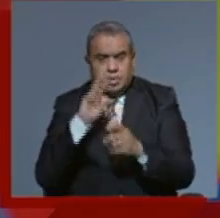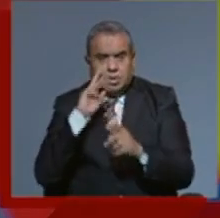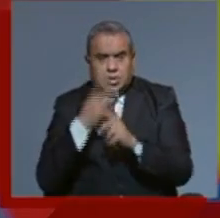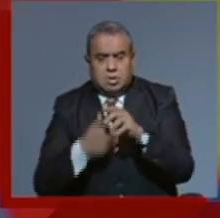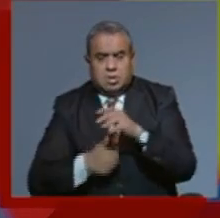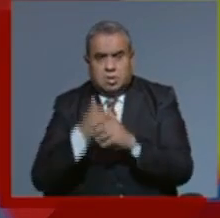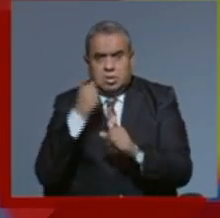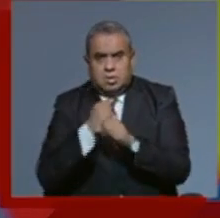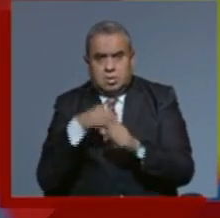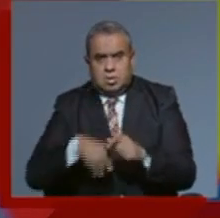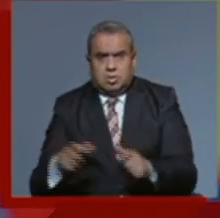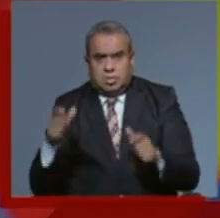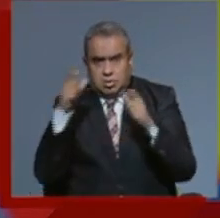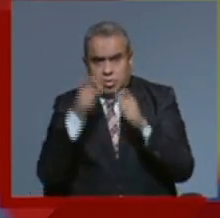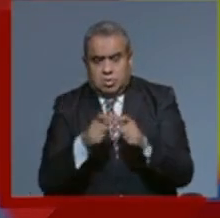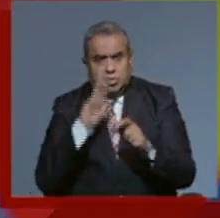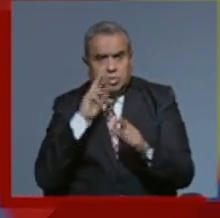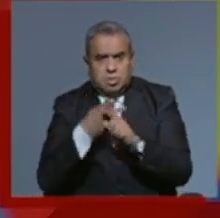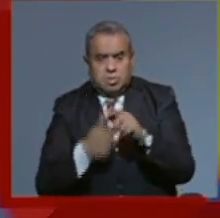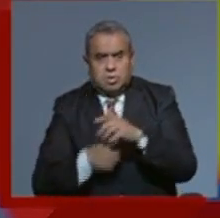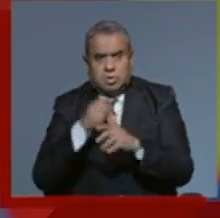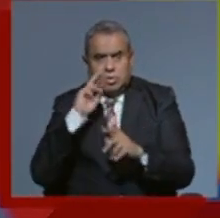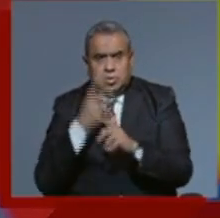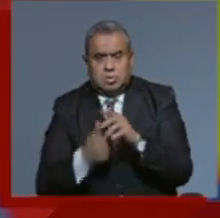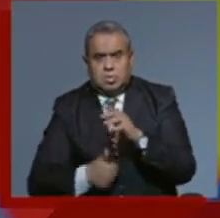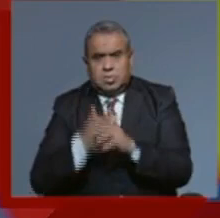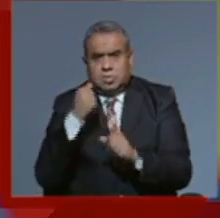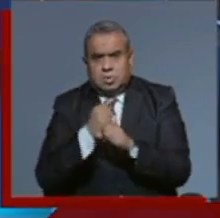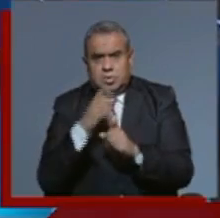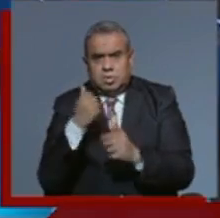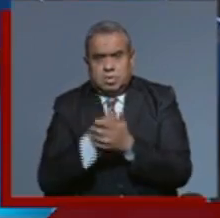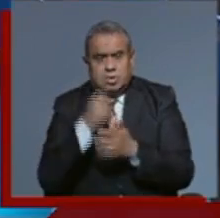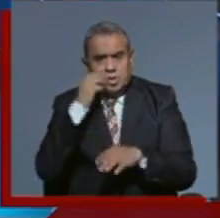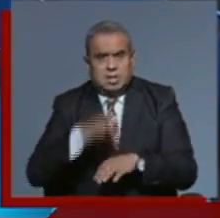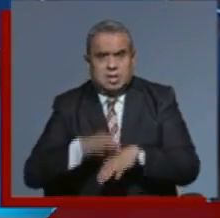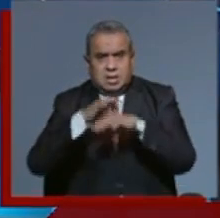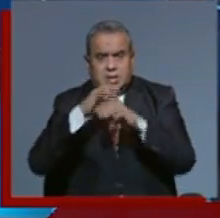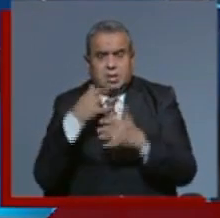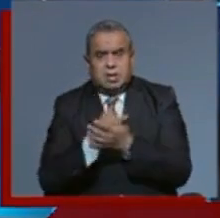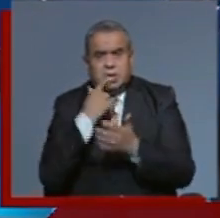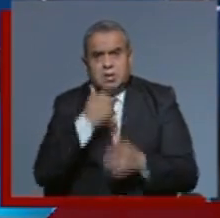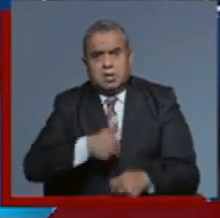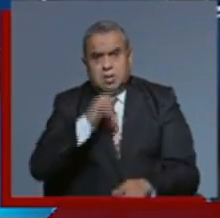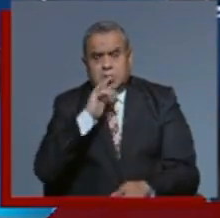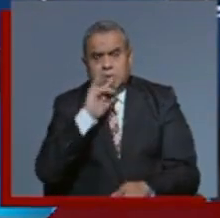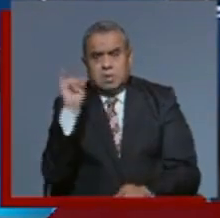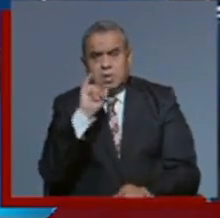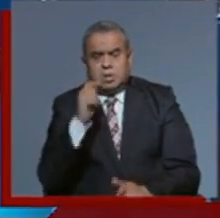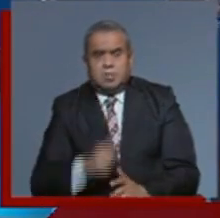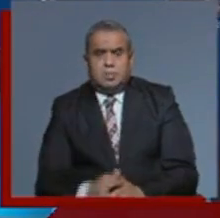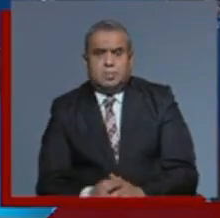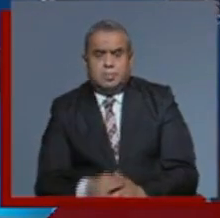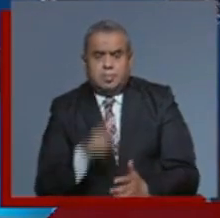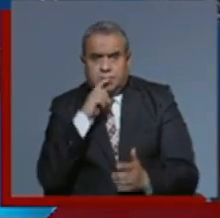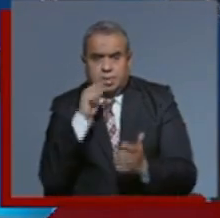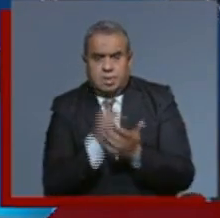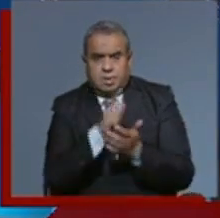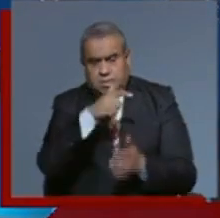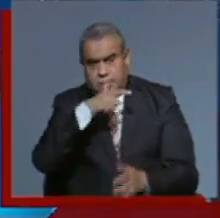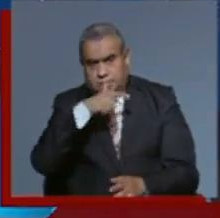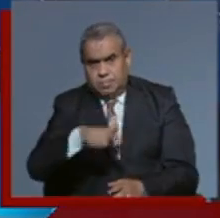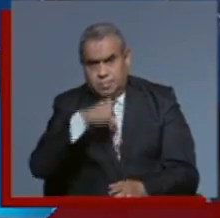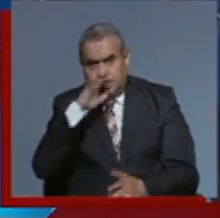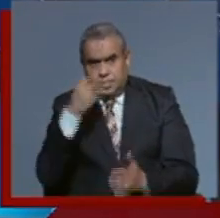الندوة التي يشمل أيضا على العنصر الإنساني الهام إنما عبارة عن